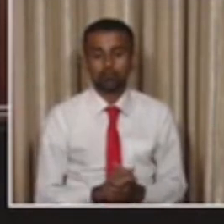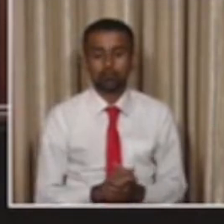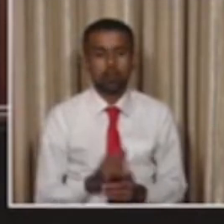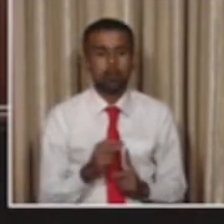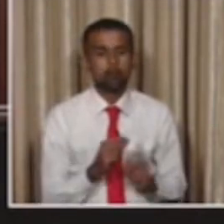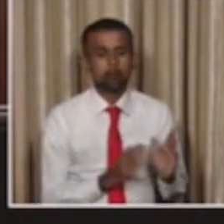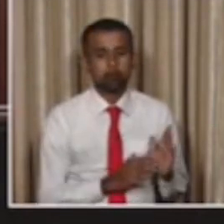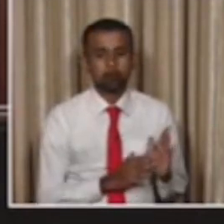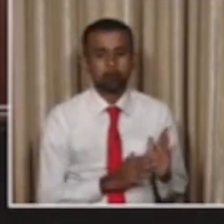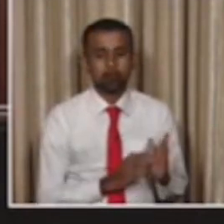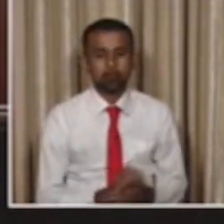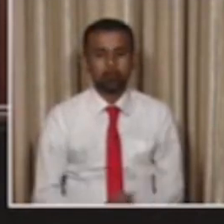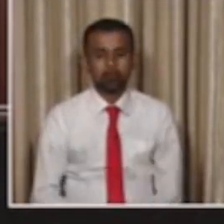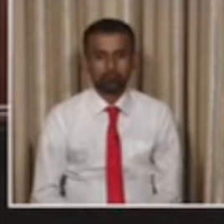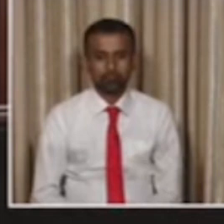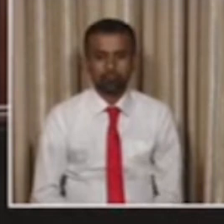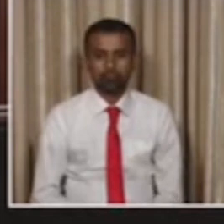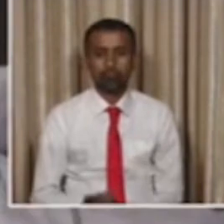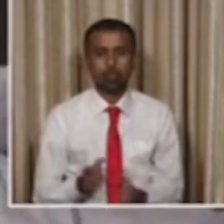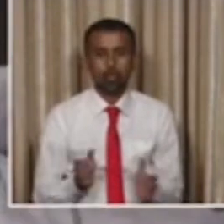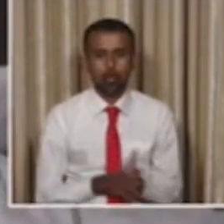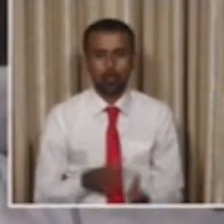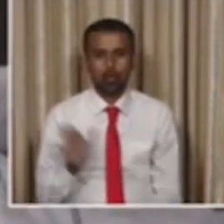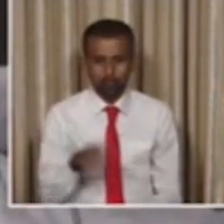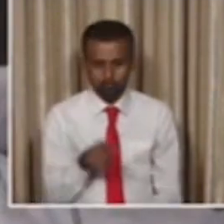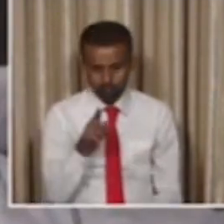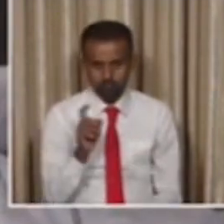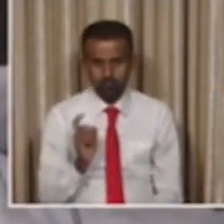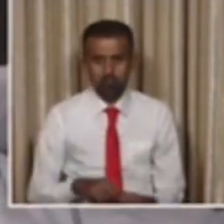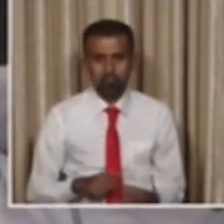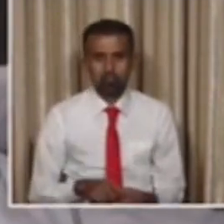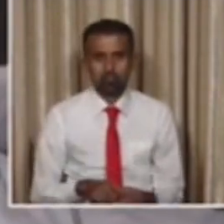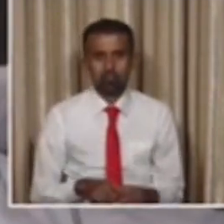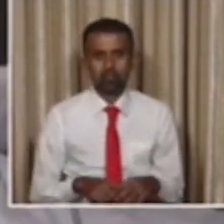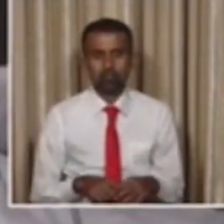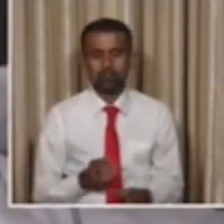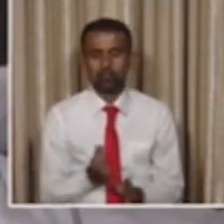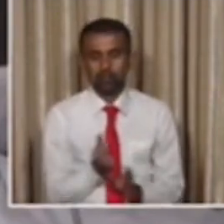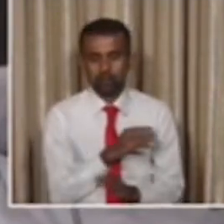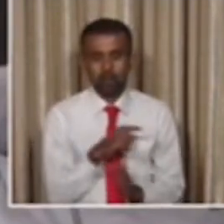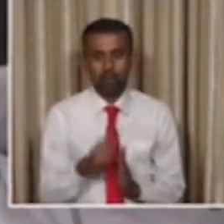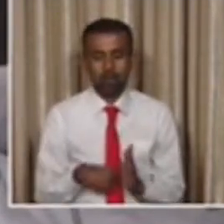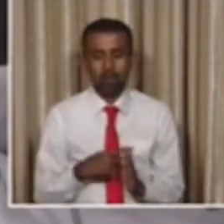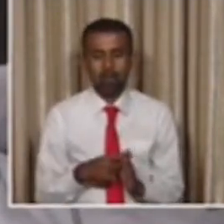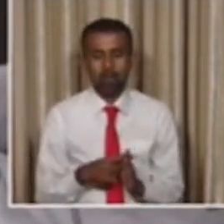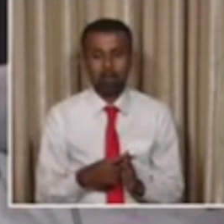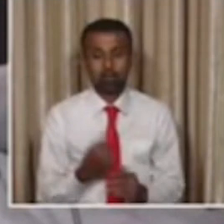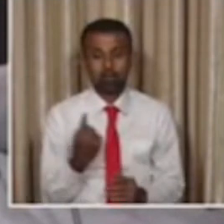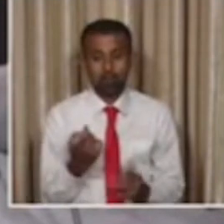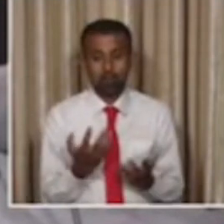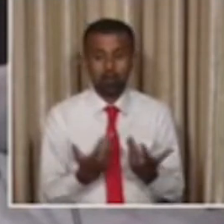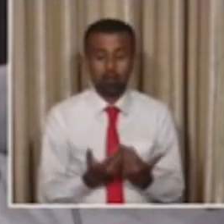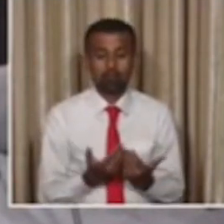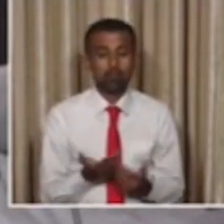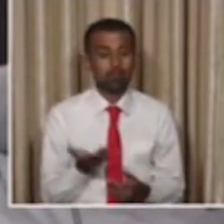අගමැතිතුමා මේ කමිටි වලට එනවද කියලා ප්‍රශ්නේ දාන්න තිබුණේ හිටපු අය ඉන්නවා ලංකාවේ දහස් ගණක් ඉන්නවා